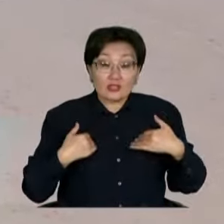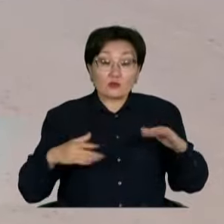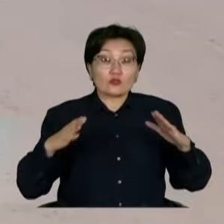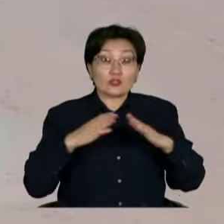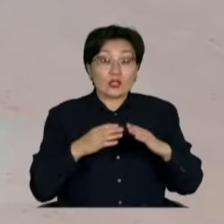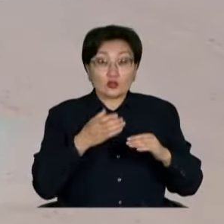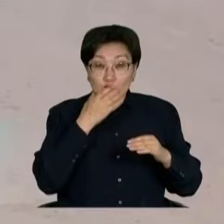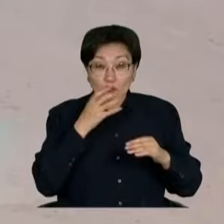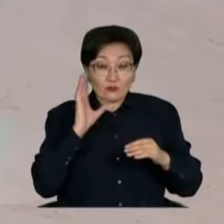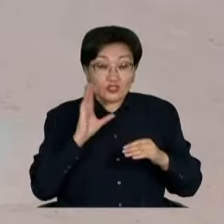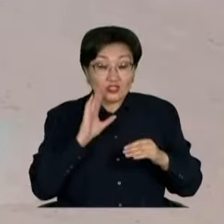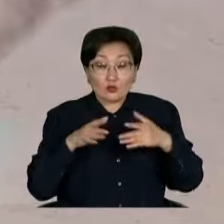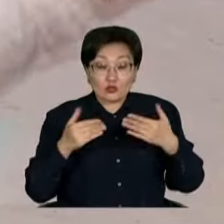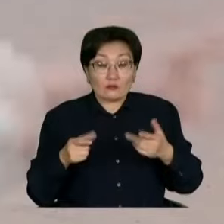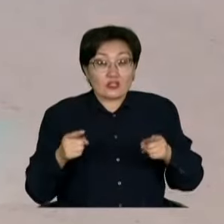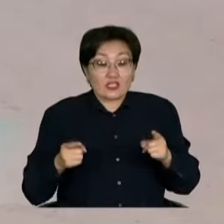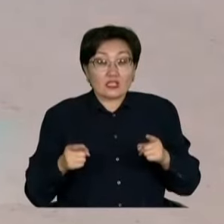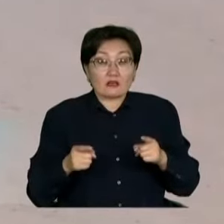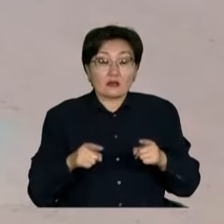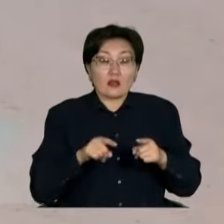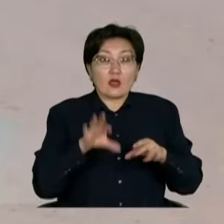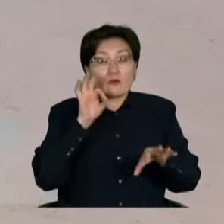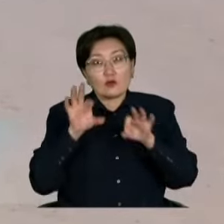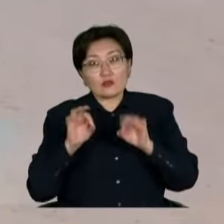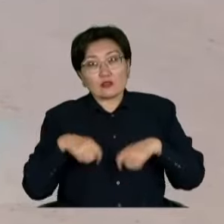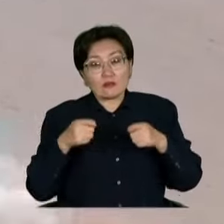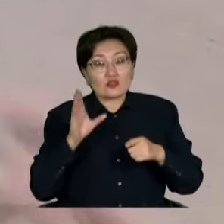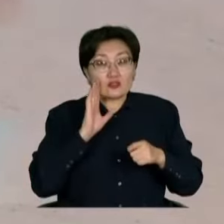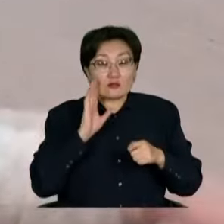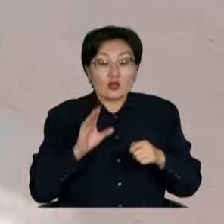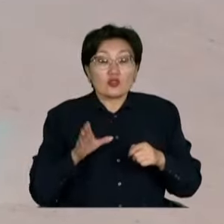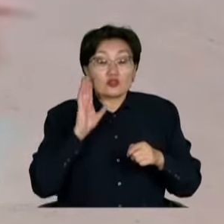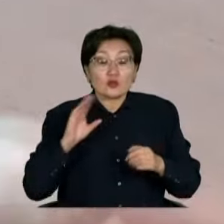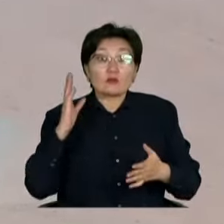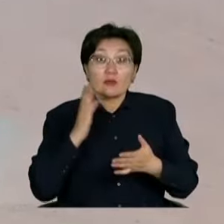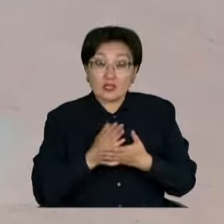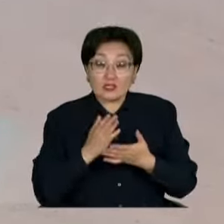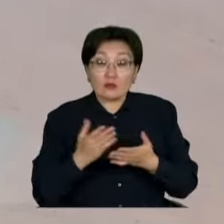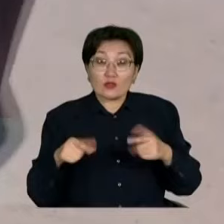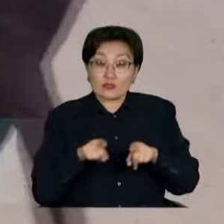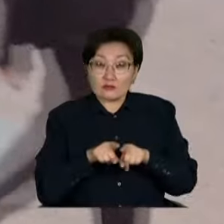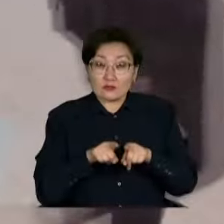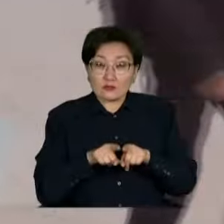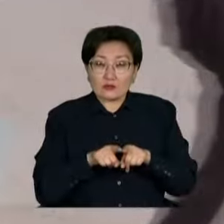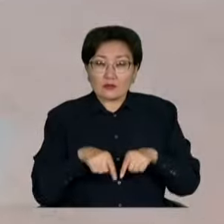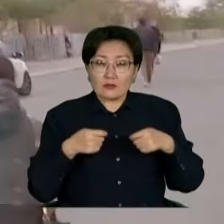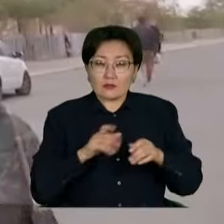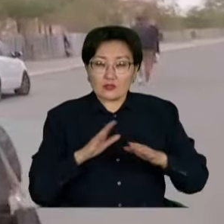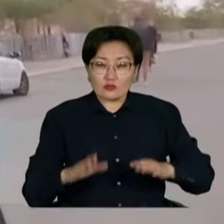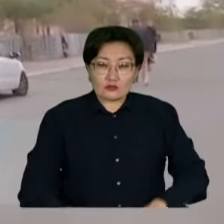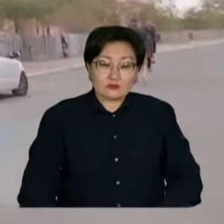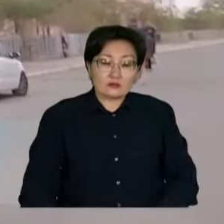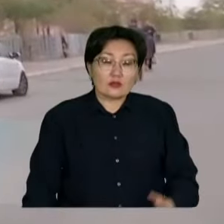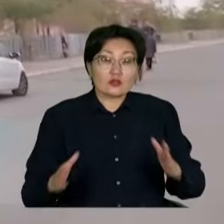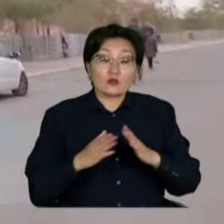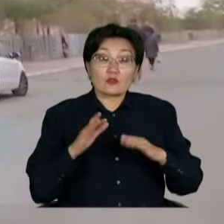домдарда жоқ. А неліктен олар алалап береді суды деген. Су жоқ емес, су бар, бар суды бұлар қызғанып бермей тұр. Үйге